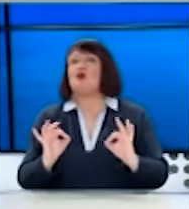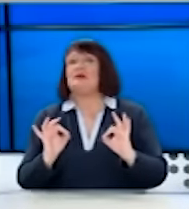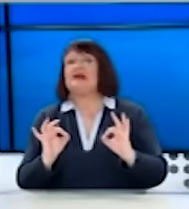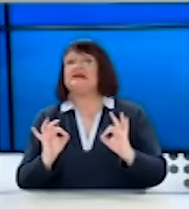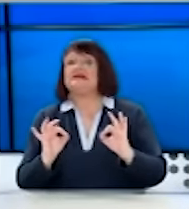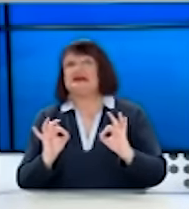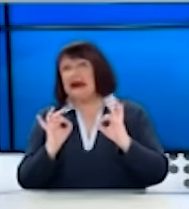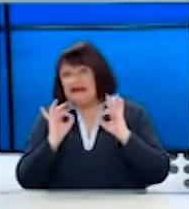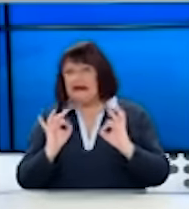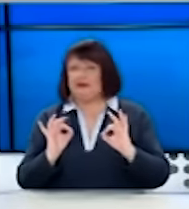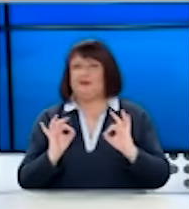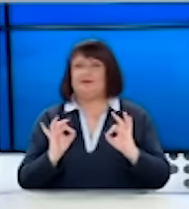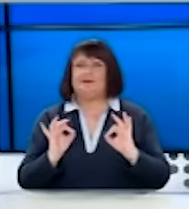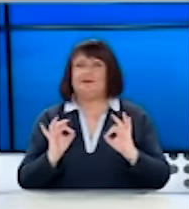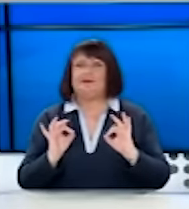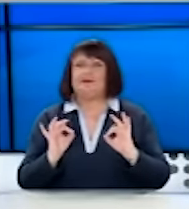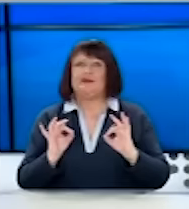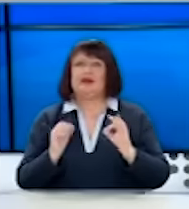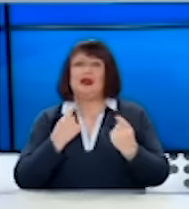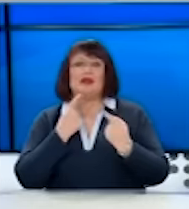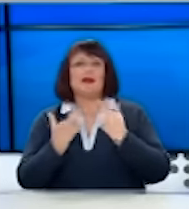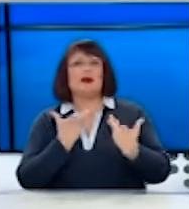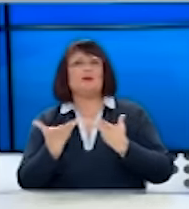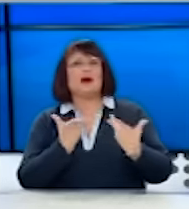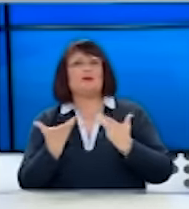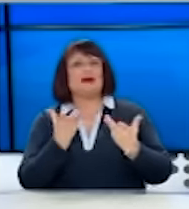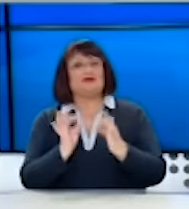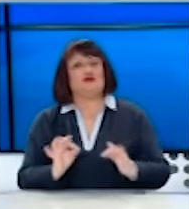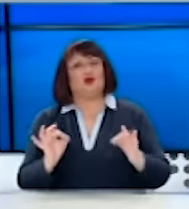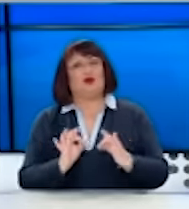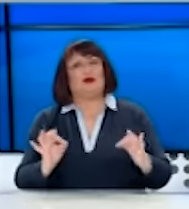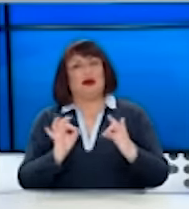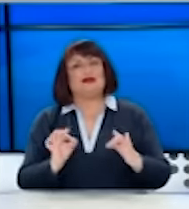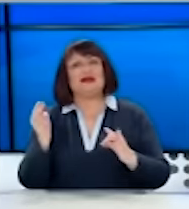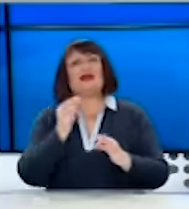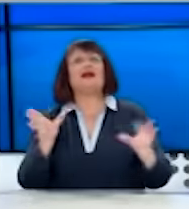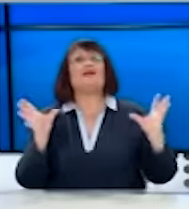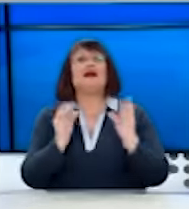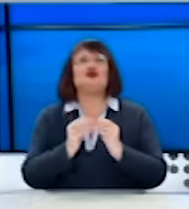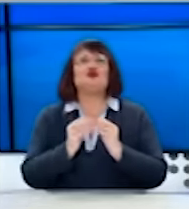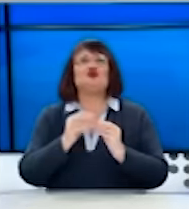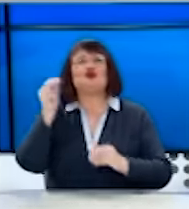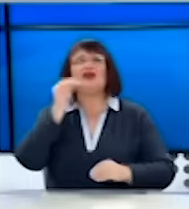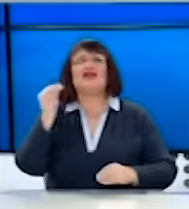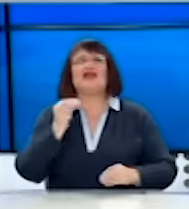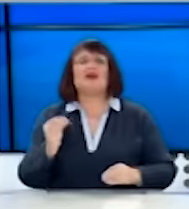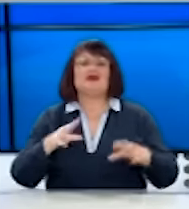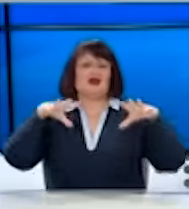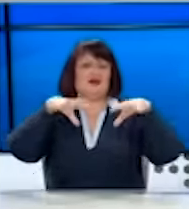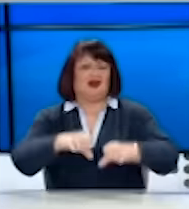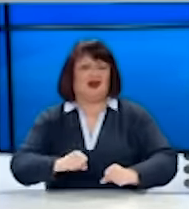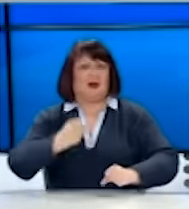όχι τυχαία, ότι το τραπέζι της διαπραγμάτευσης που έχει στρωθεί αφορά ζητήματα